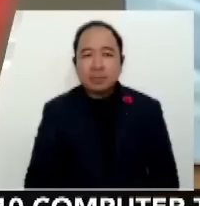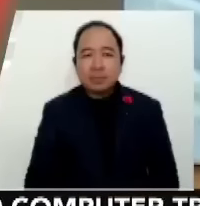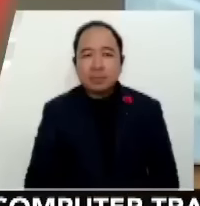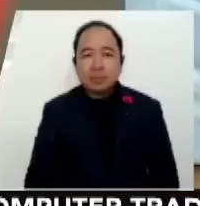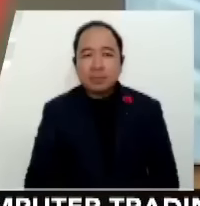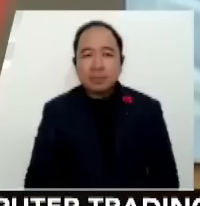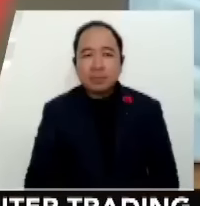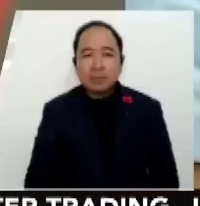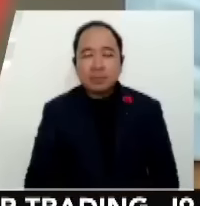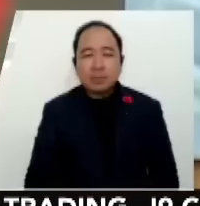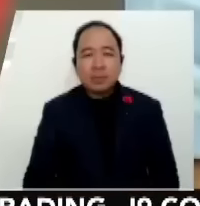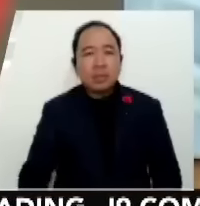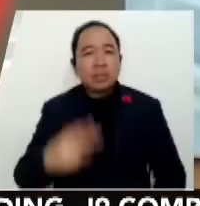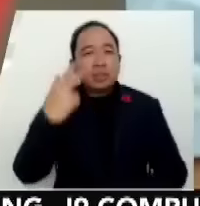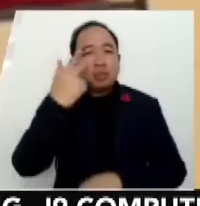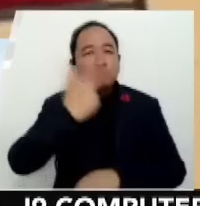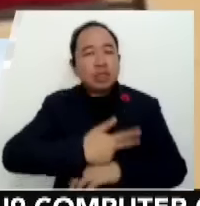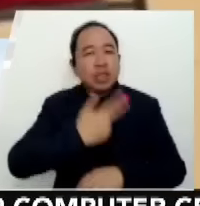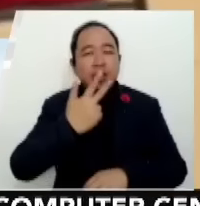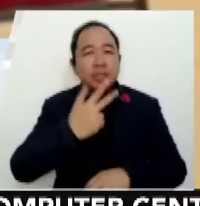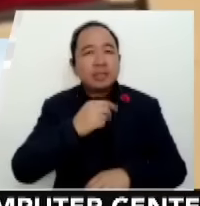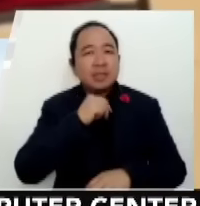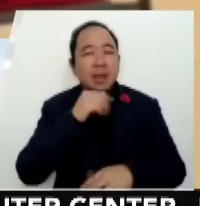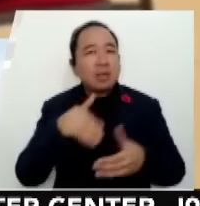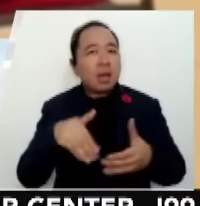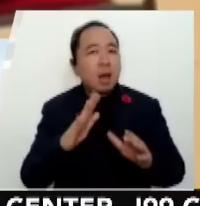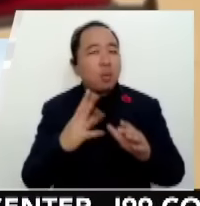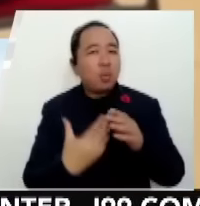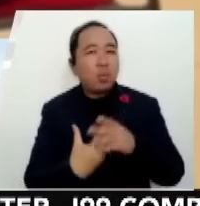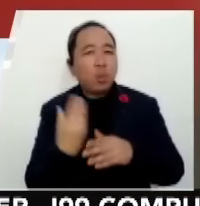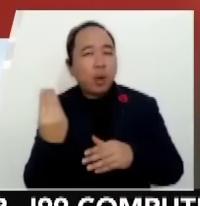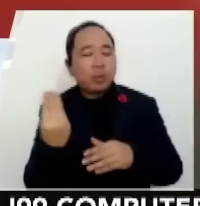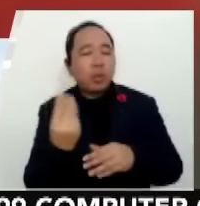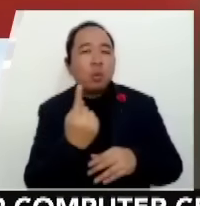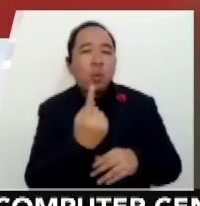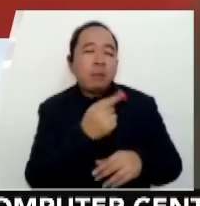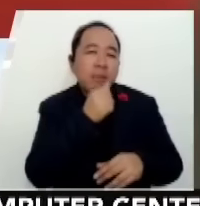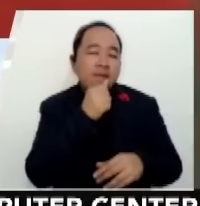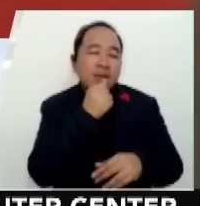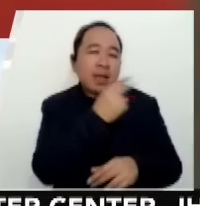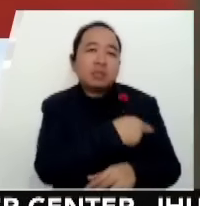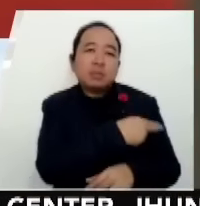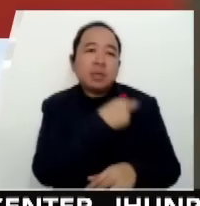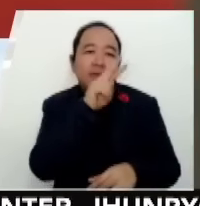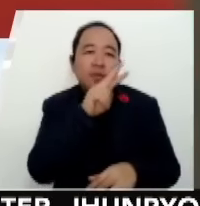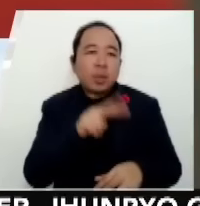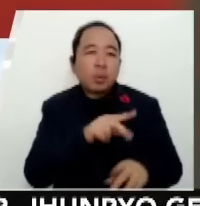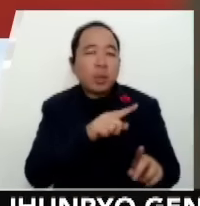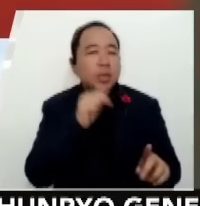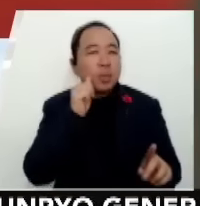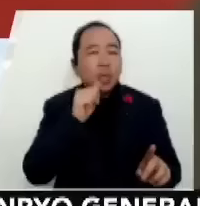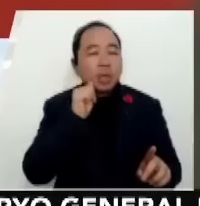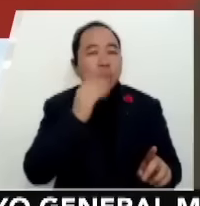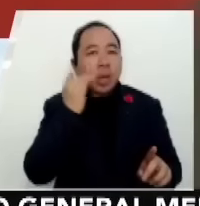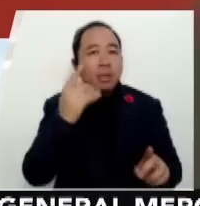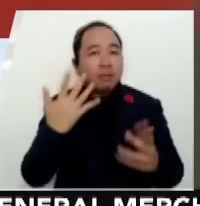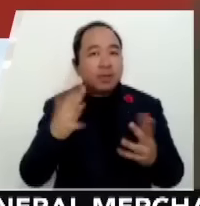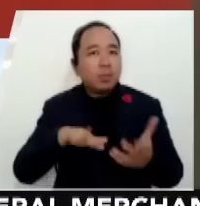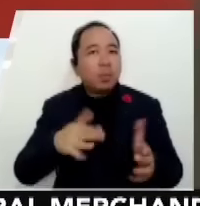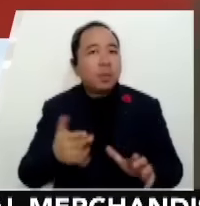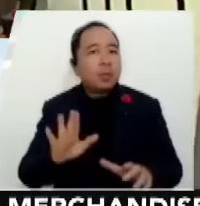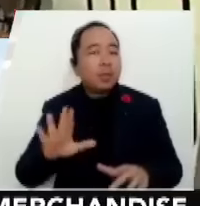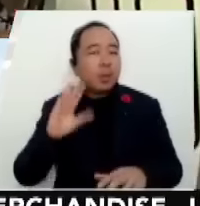Tatlong araw umanong hindi pinalabas ng isang pribadong ospital sa Valenzuela City si Richelle matapos mamatay ang kanyang asawang pasyente